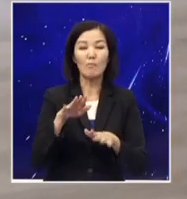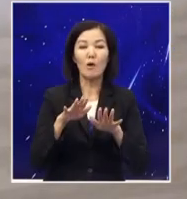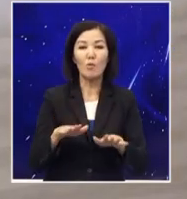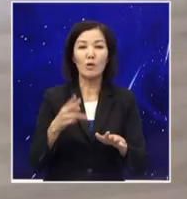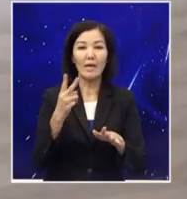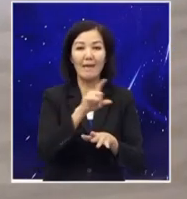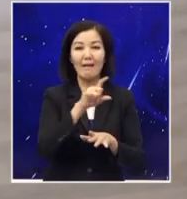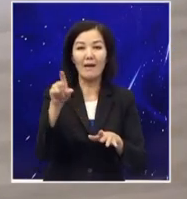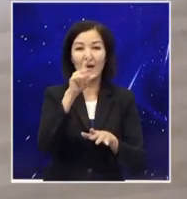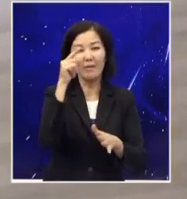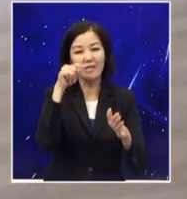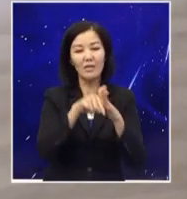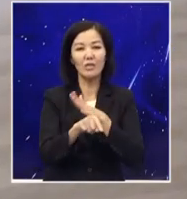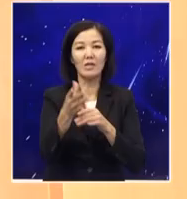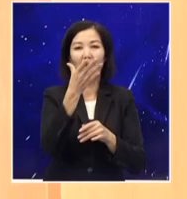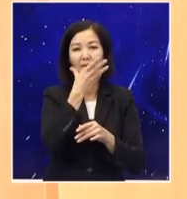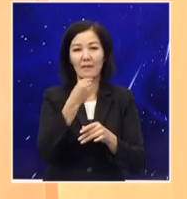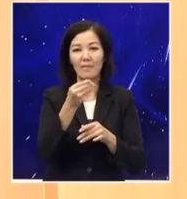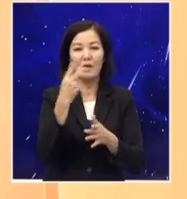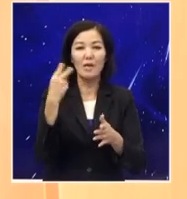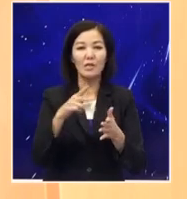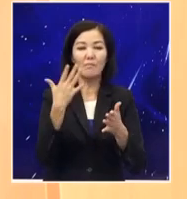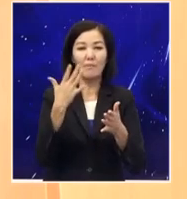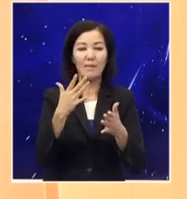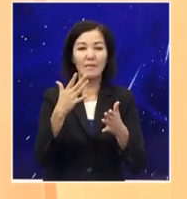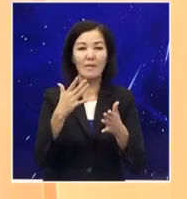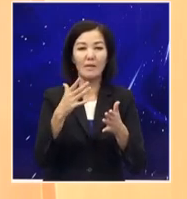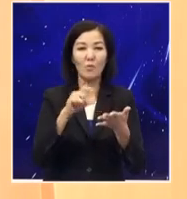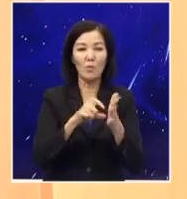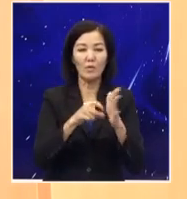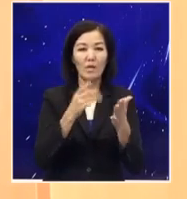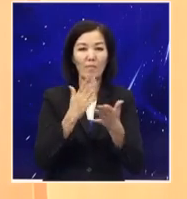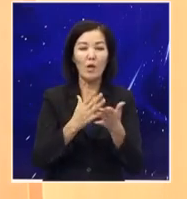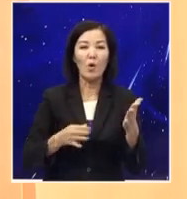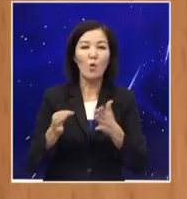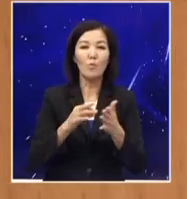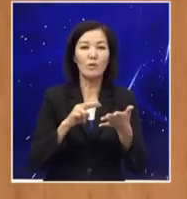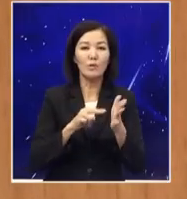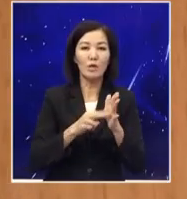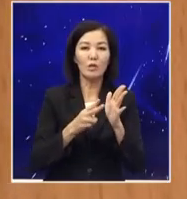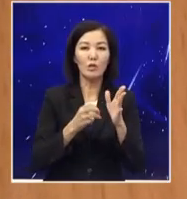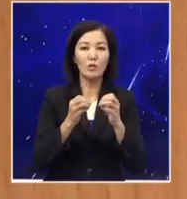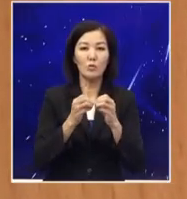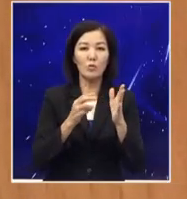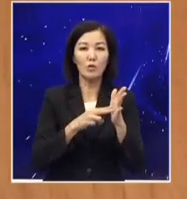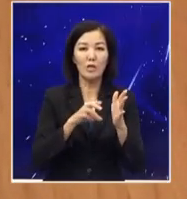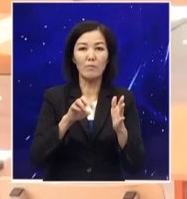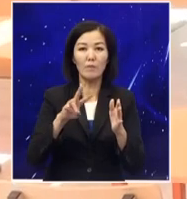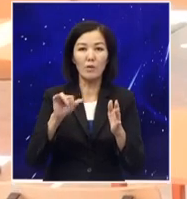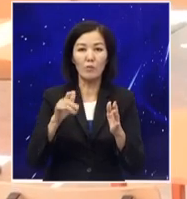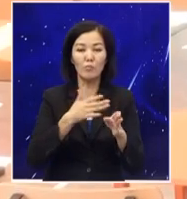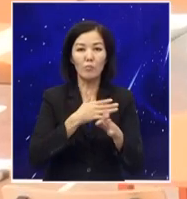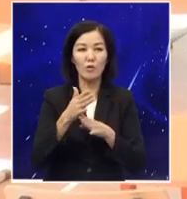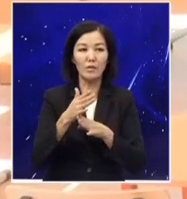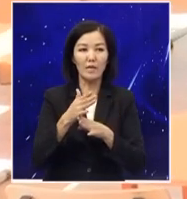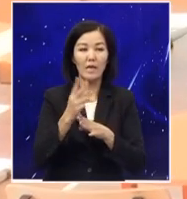мектеп кірсе шыққысыз. Ғимарат ішінде 25 шағын орталық бар. Бұл нысанға облыстық бюджеттен 717 миллион теңге жұмсалған. Аумағы